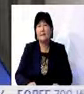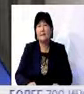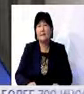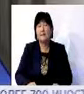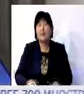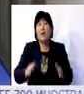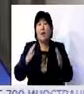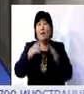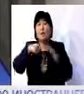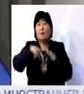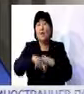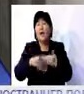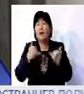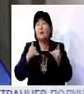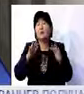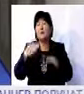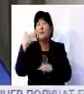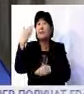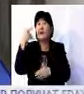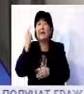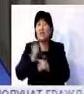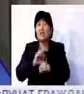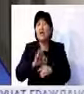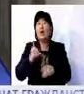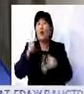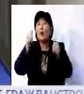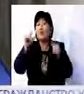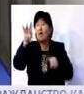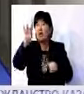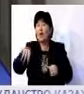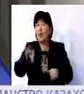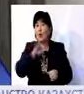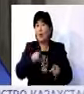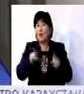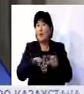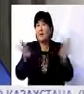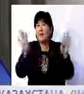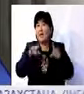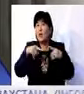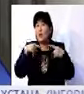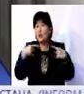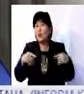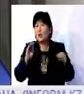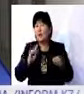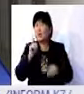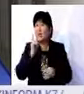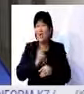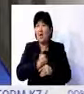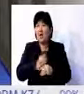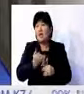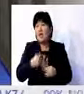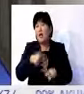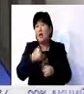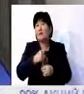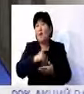В доме на почетном месте вешать флаг не запрещается, но вешать на окно, использовать вместо занавесок или другого предмета запрещено. На